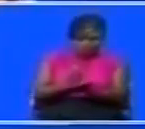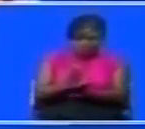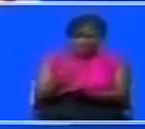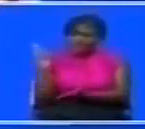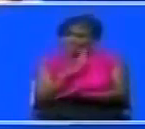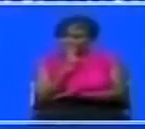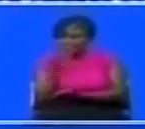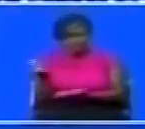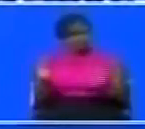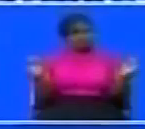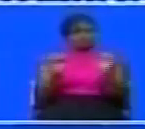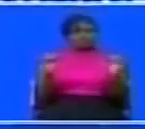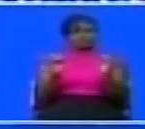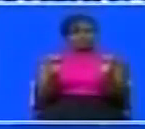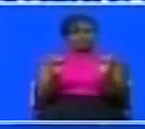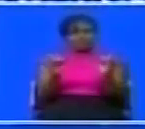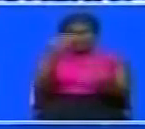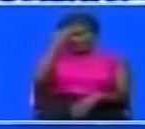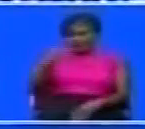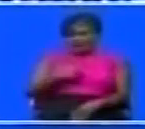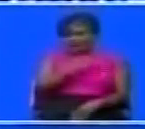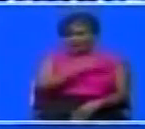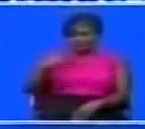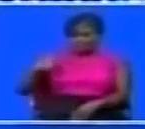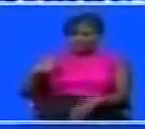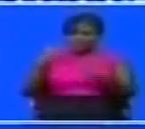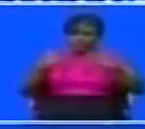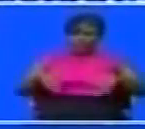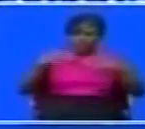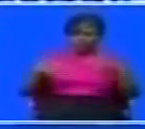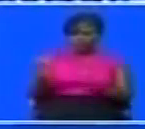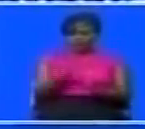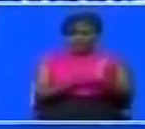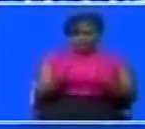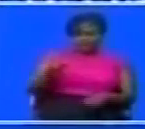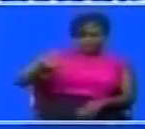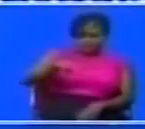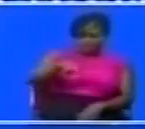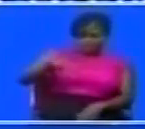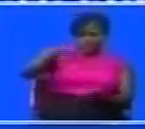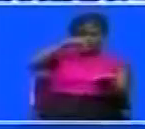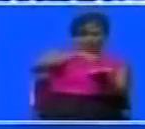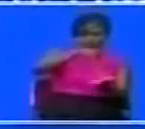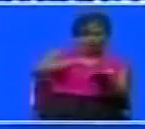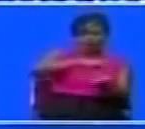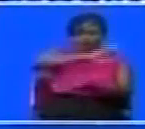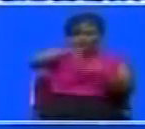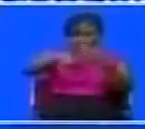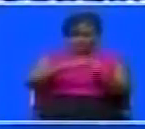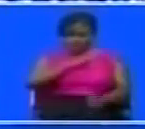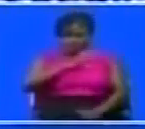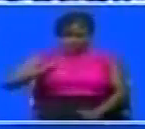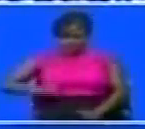for granted. Waumini wa dini ya Katoliki pia wamepanga matembezi yatakayojumuisha waumini wa Kikristo